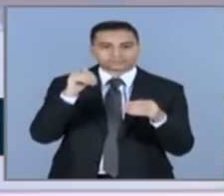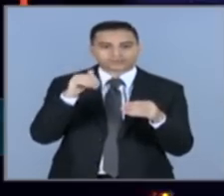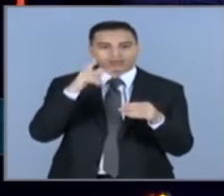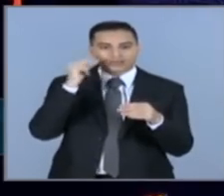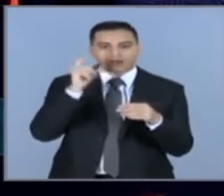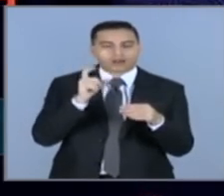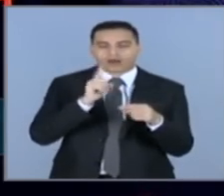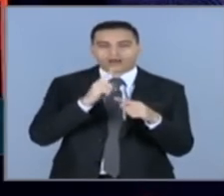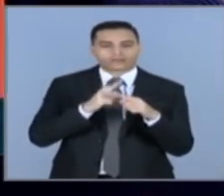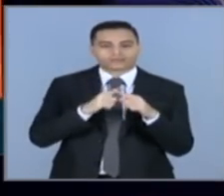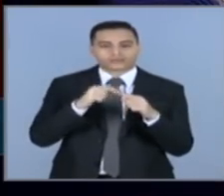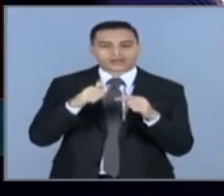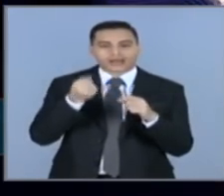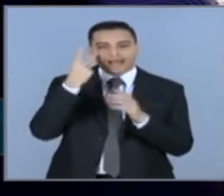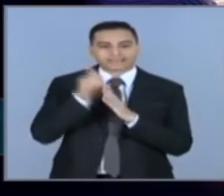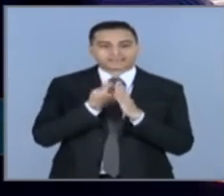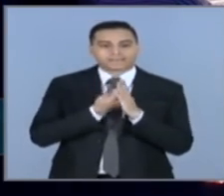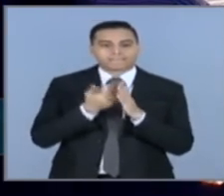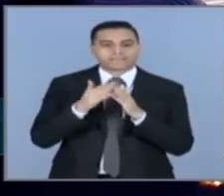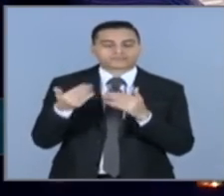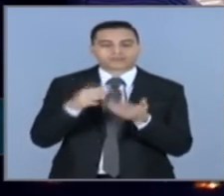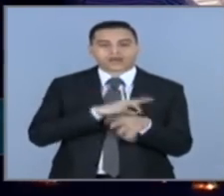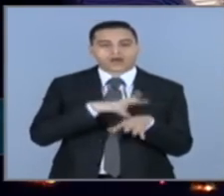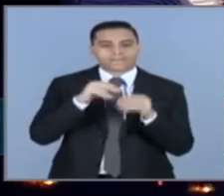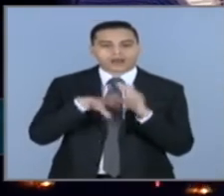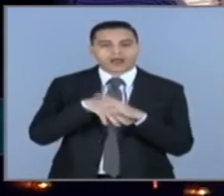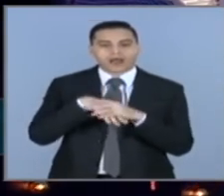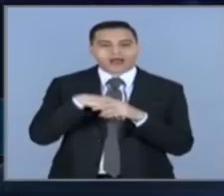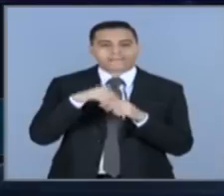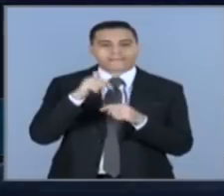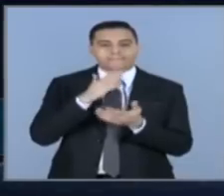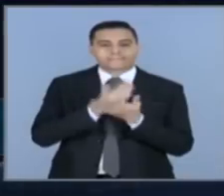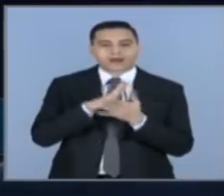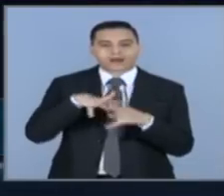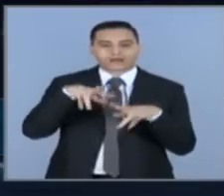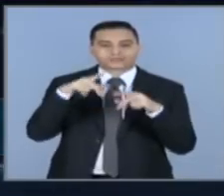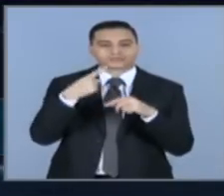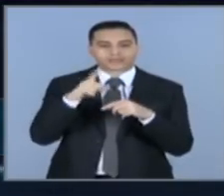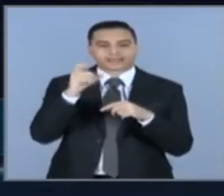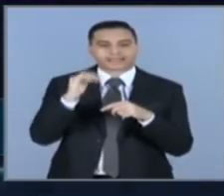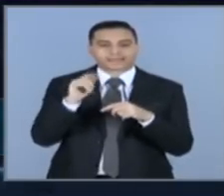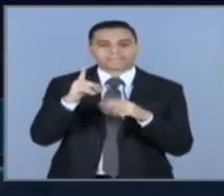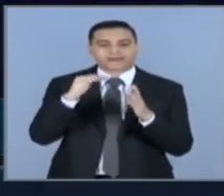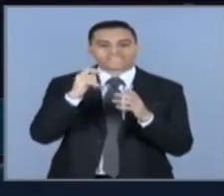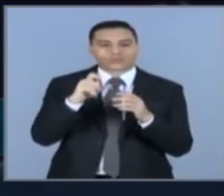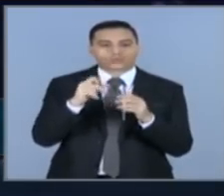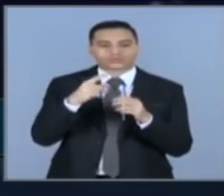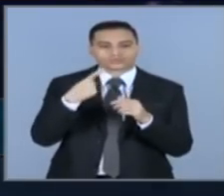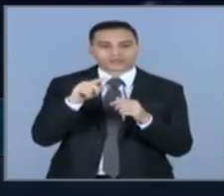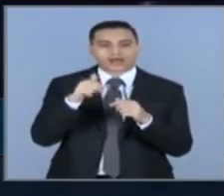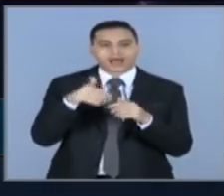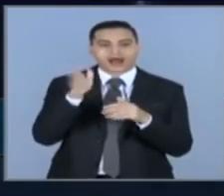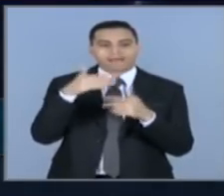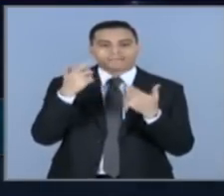إيطاليا. غلط. أديب مصري راح المؤلف رواية بين القصرين، فمن هو؟ نجيب محفوظ. صح. كم عدد ألوان علم دولة